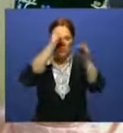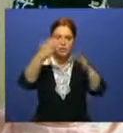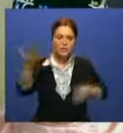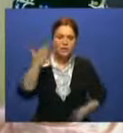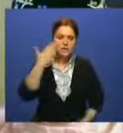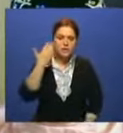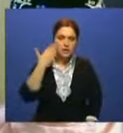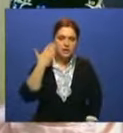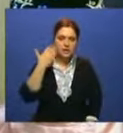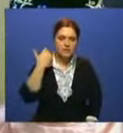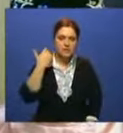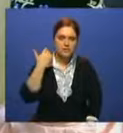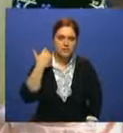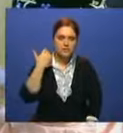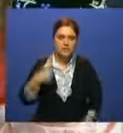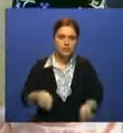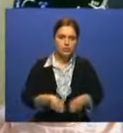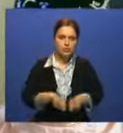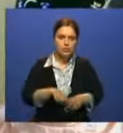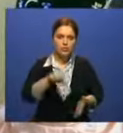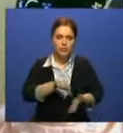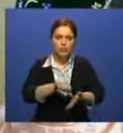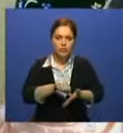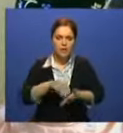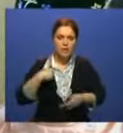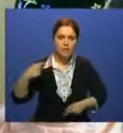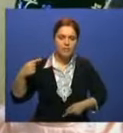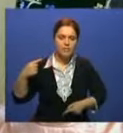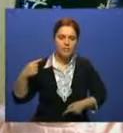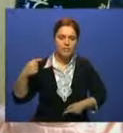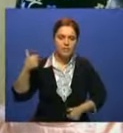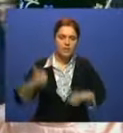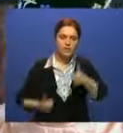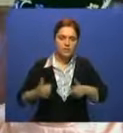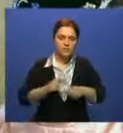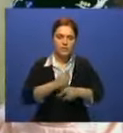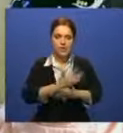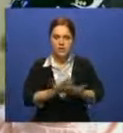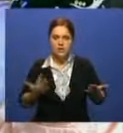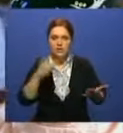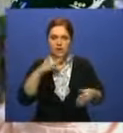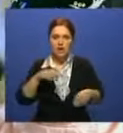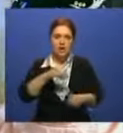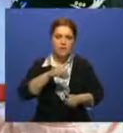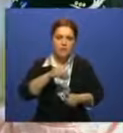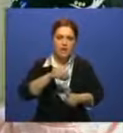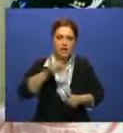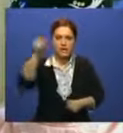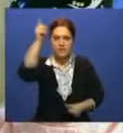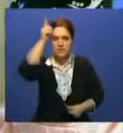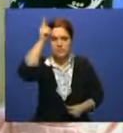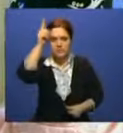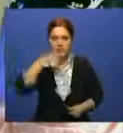вот тут тоже участники наши соперники показывает на другие нации там органов немцу мы тоже